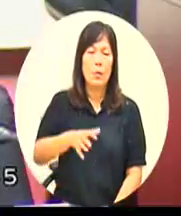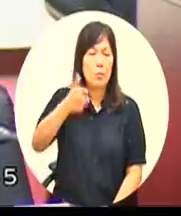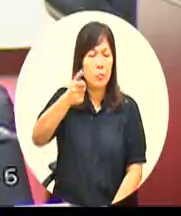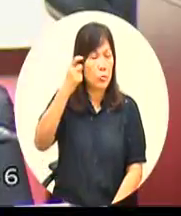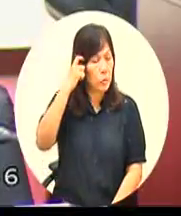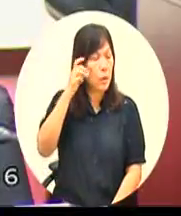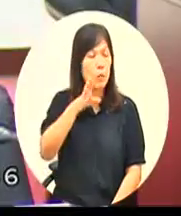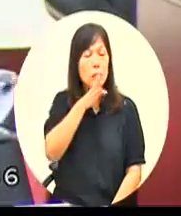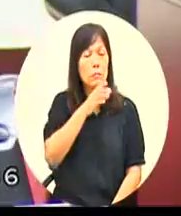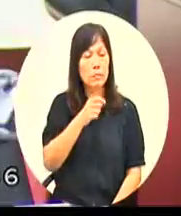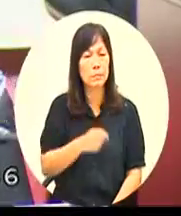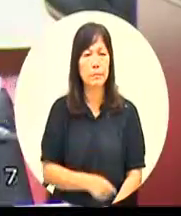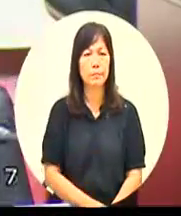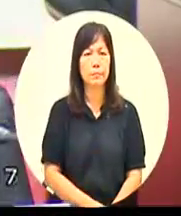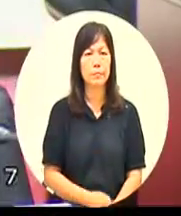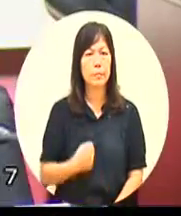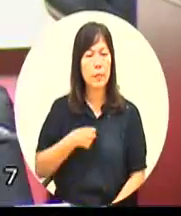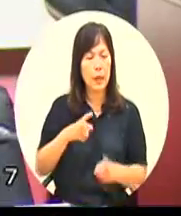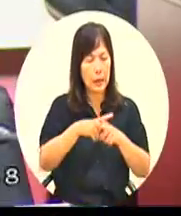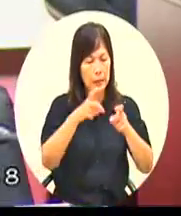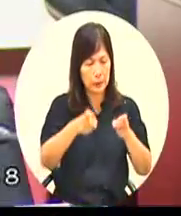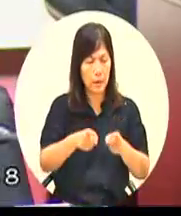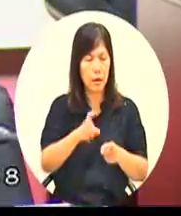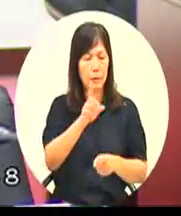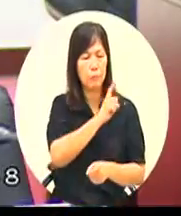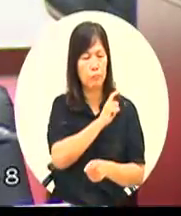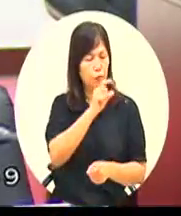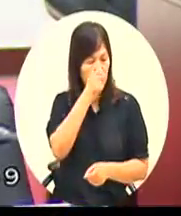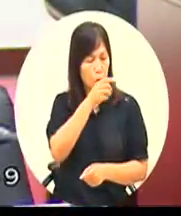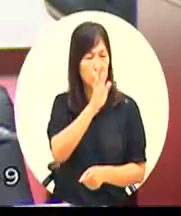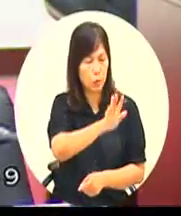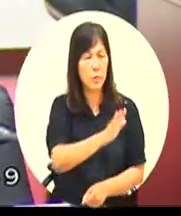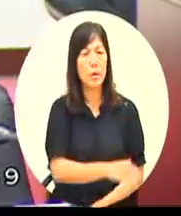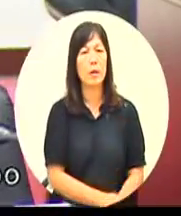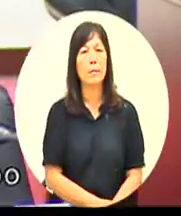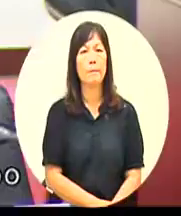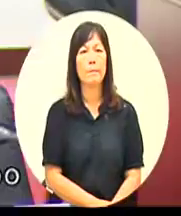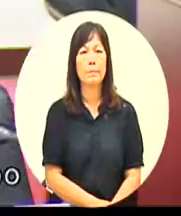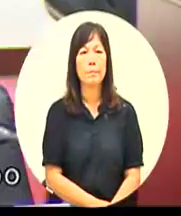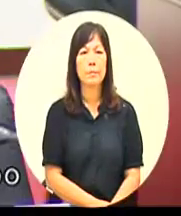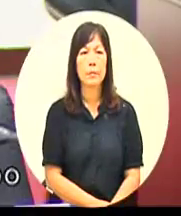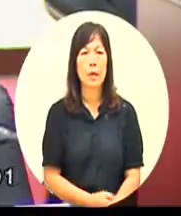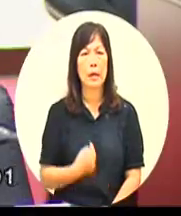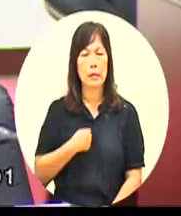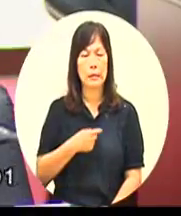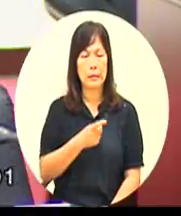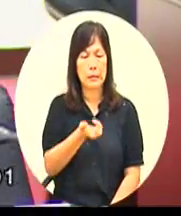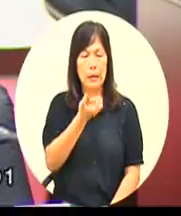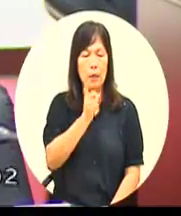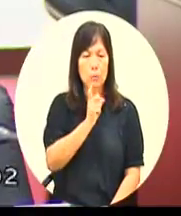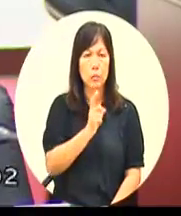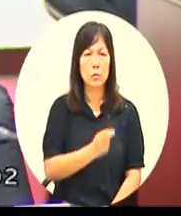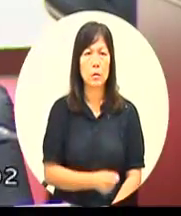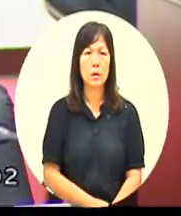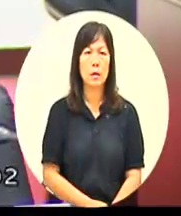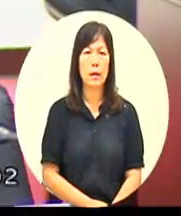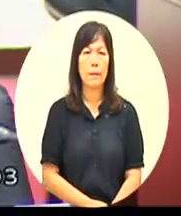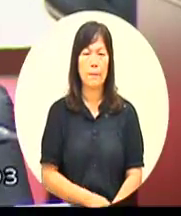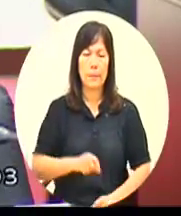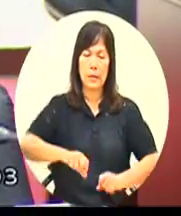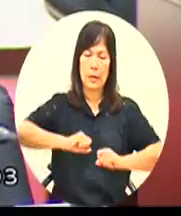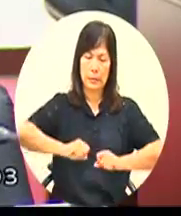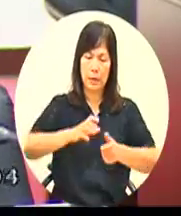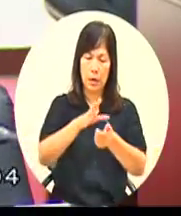想我觉得小港有小港的特色啦。我刚刚讲的就是说这个健康学